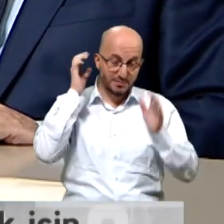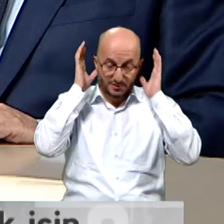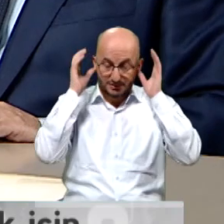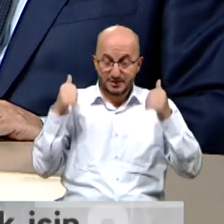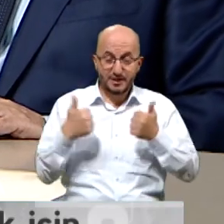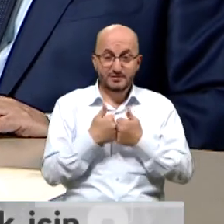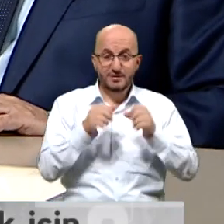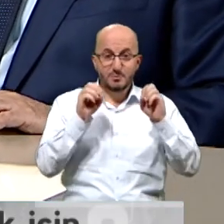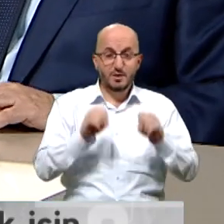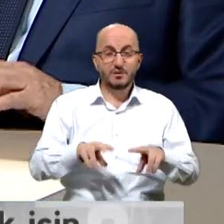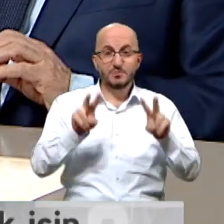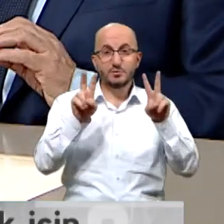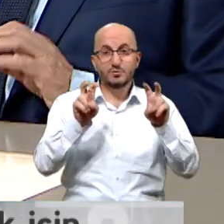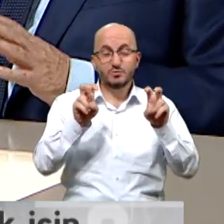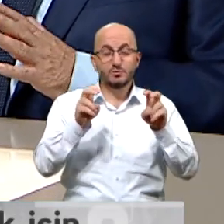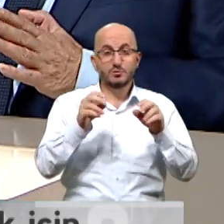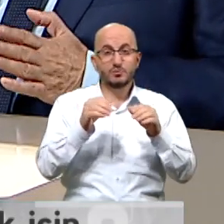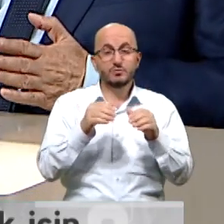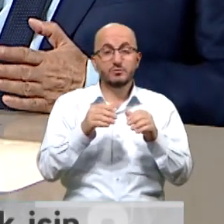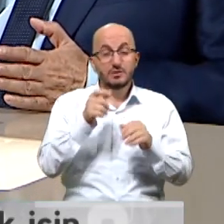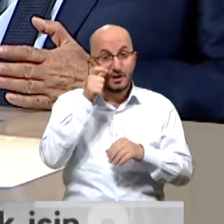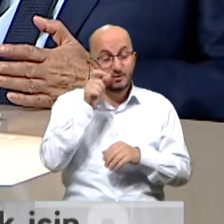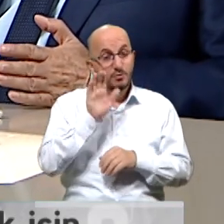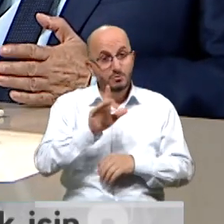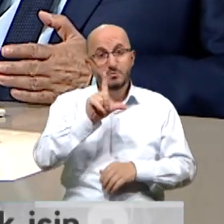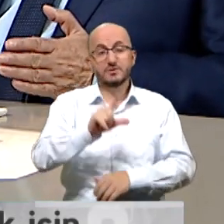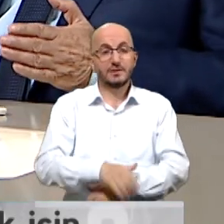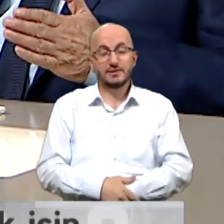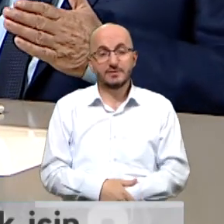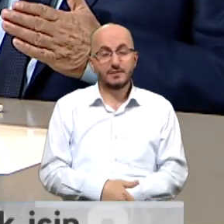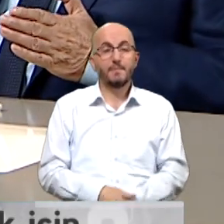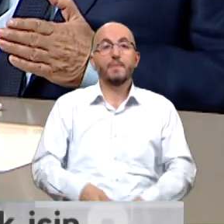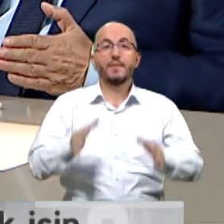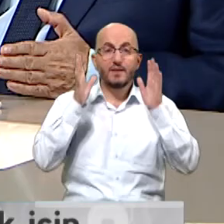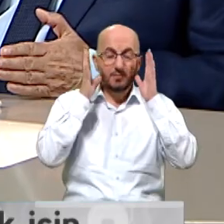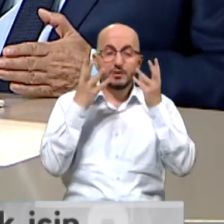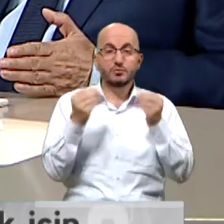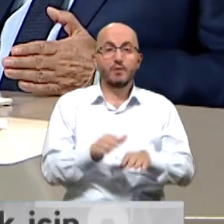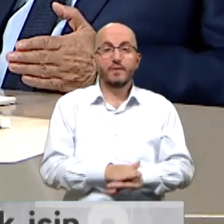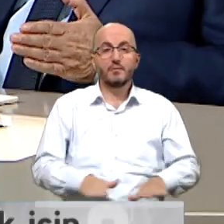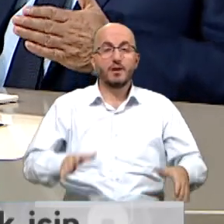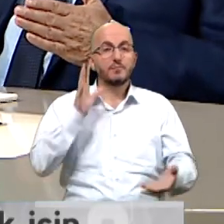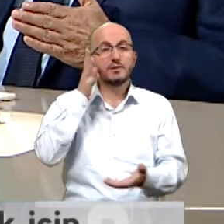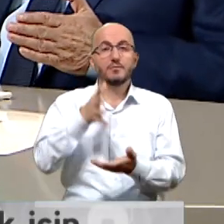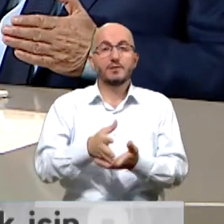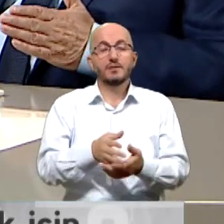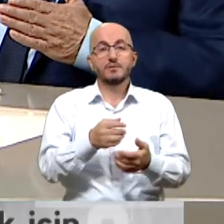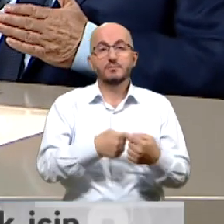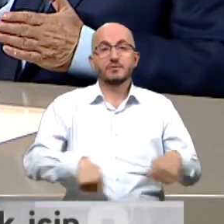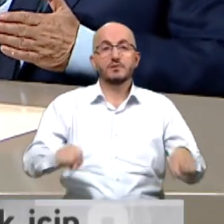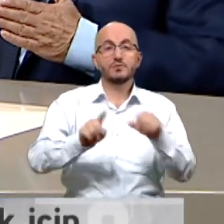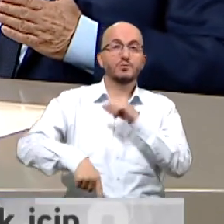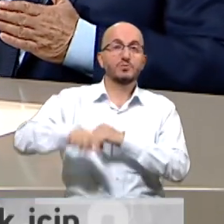bırakılması konusunun üzerinde çok hassasiyetle durmamız gerekir. Namaz çok temel bir ibadettir. Bizi günde